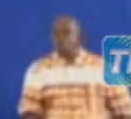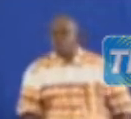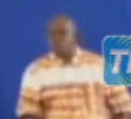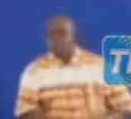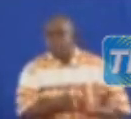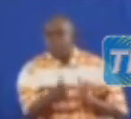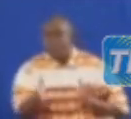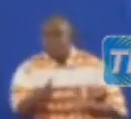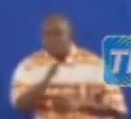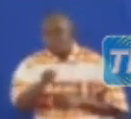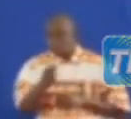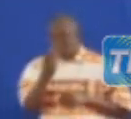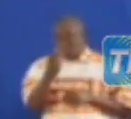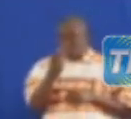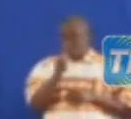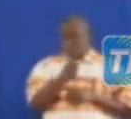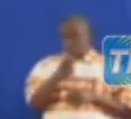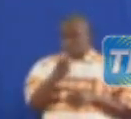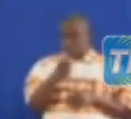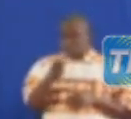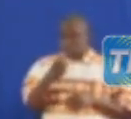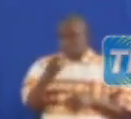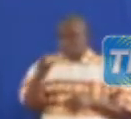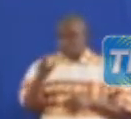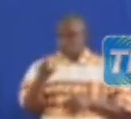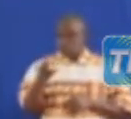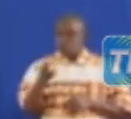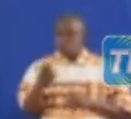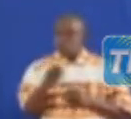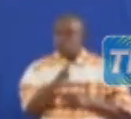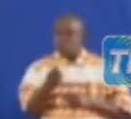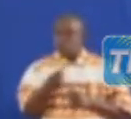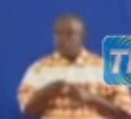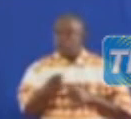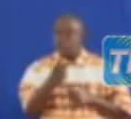Hadi Februari 2023, shilingi bilioni